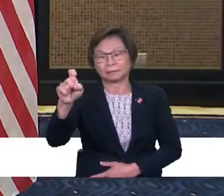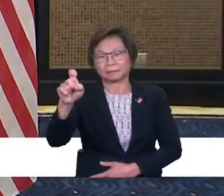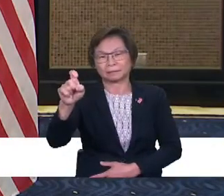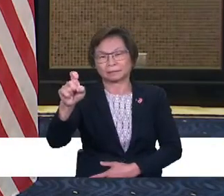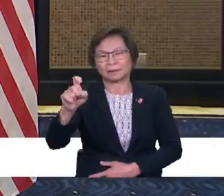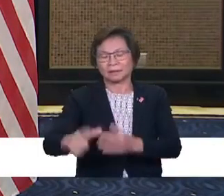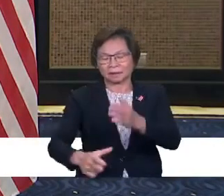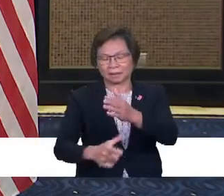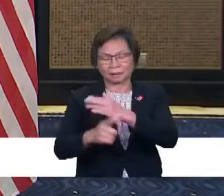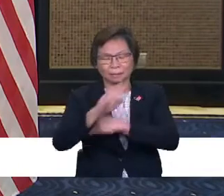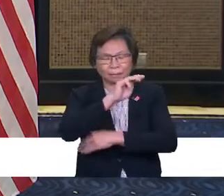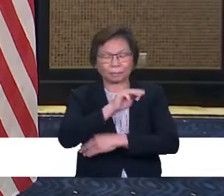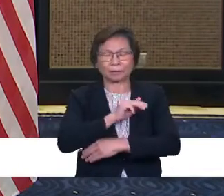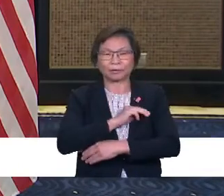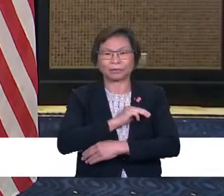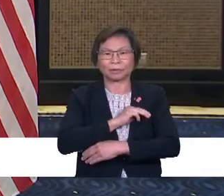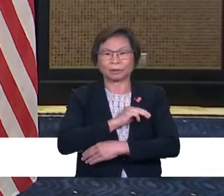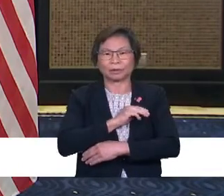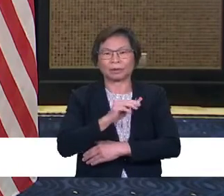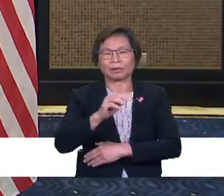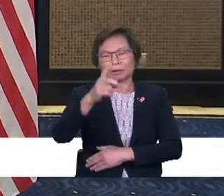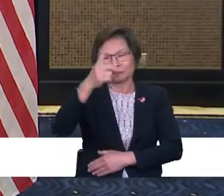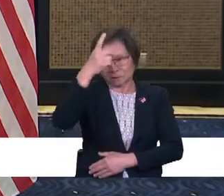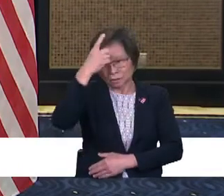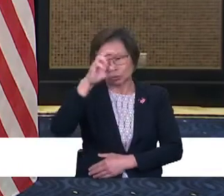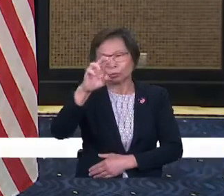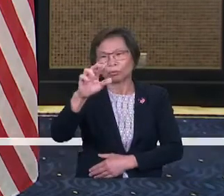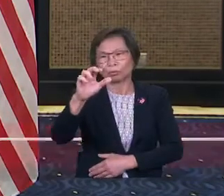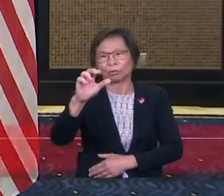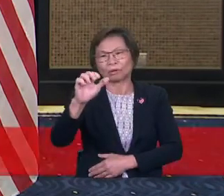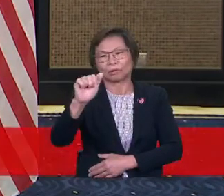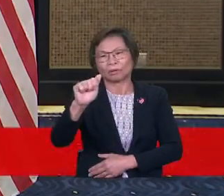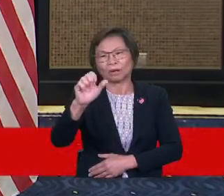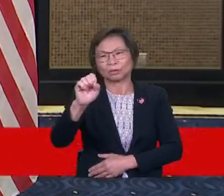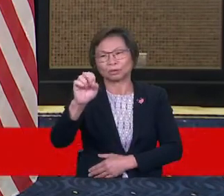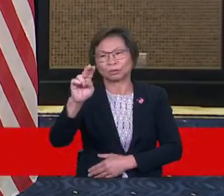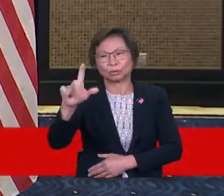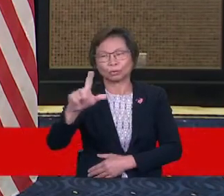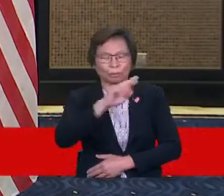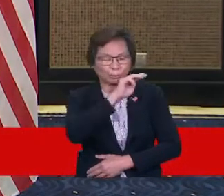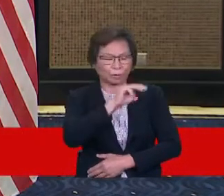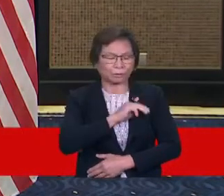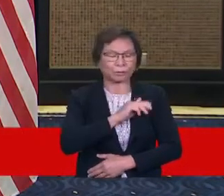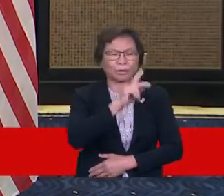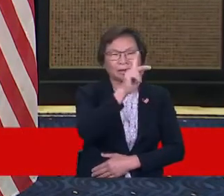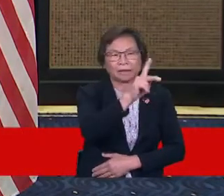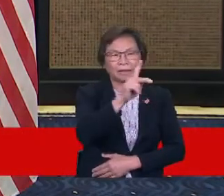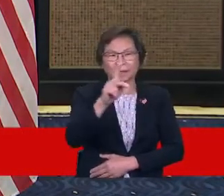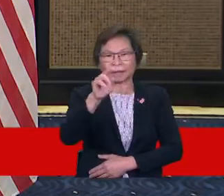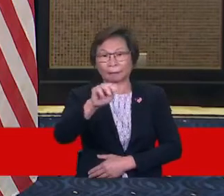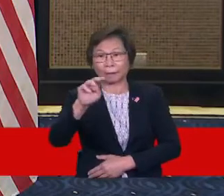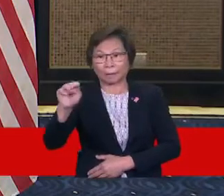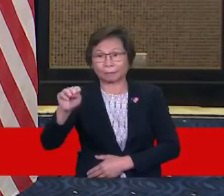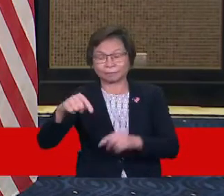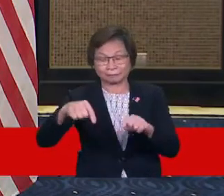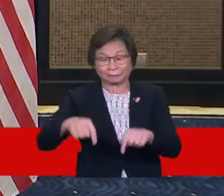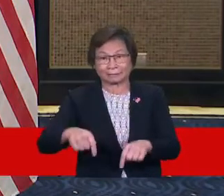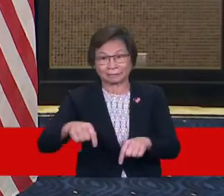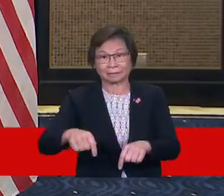timbalan menteri yang hormat Datuk Rasul band Wahid Hai menteri komunikasi dan multimedia